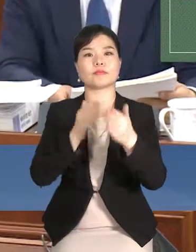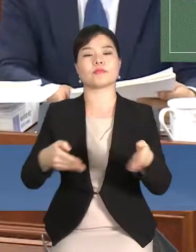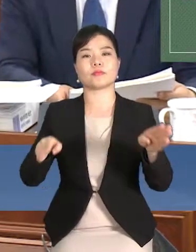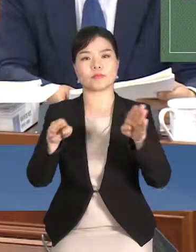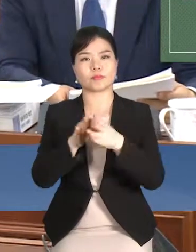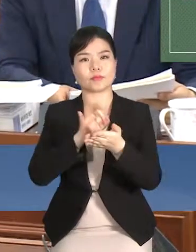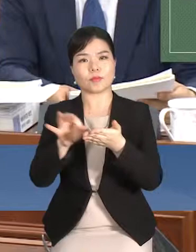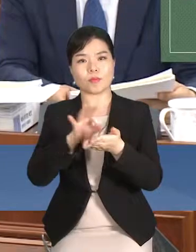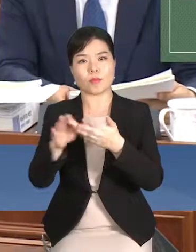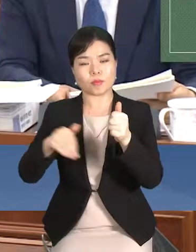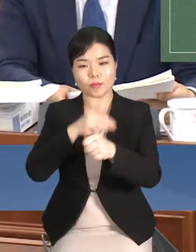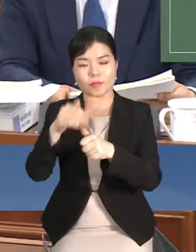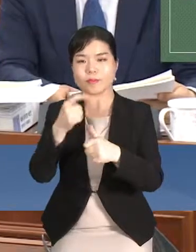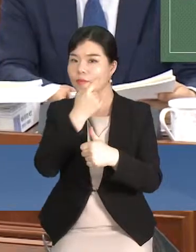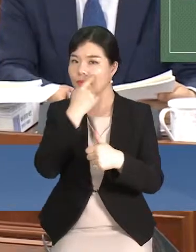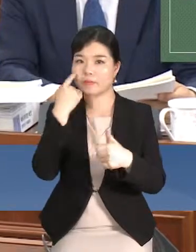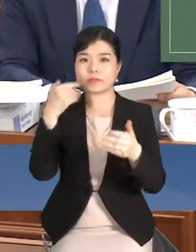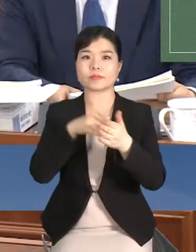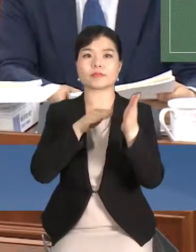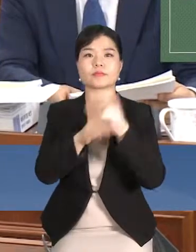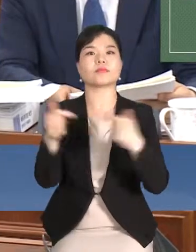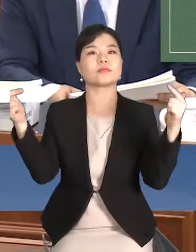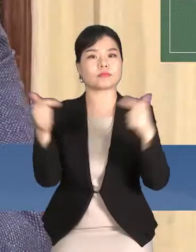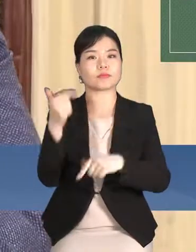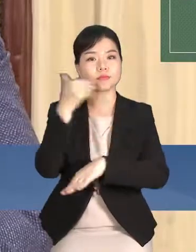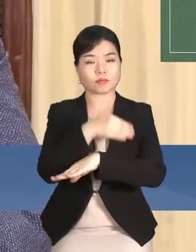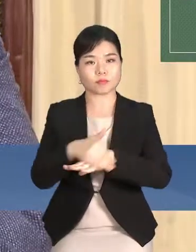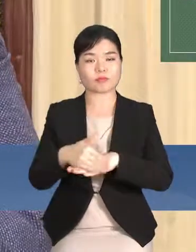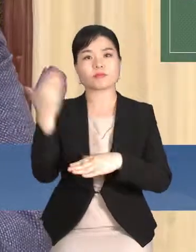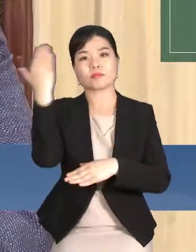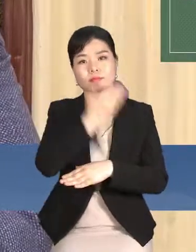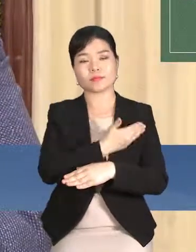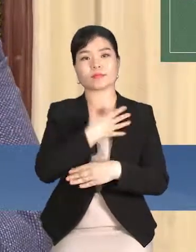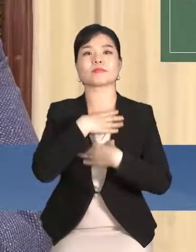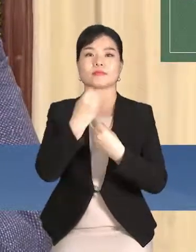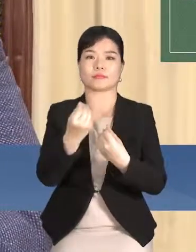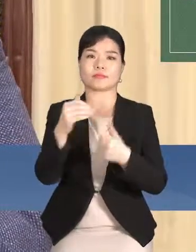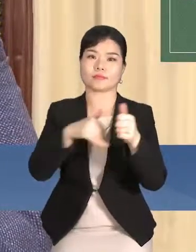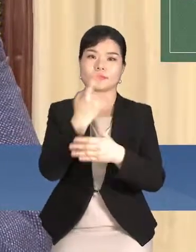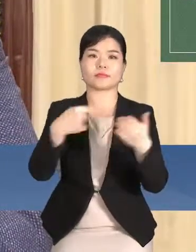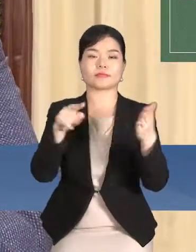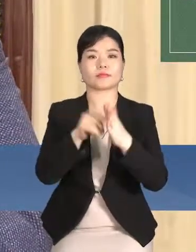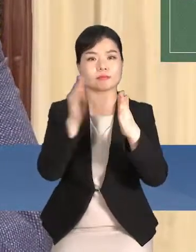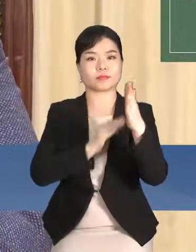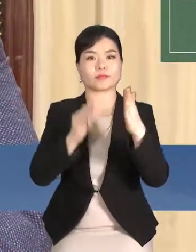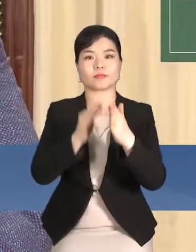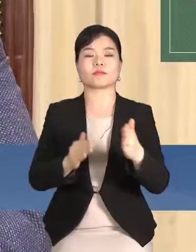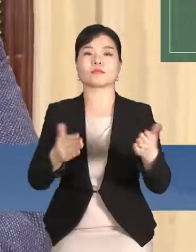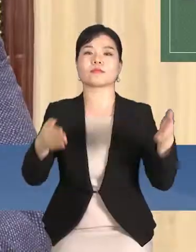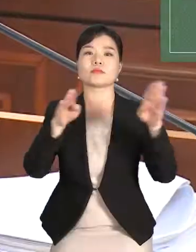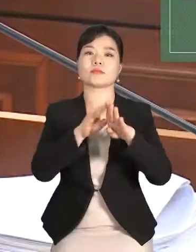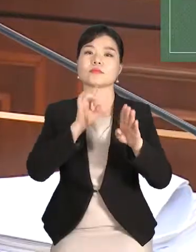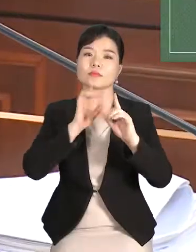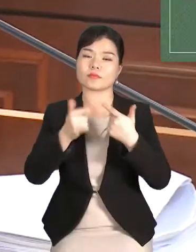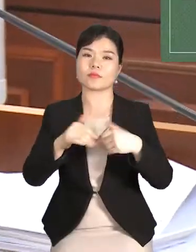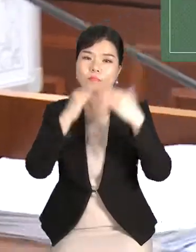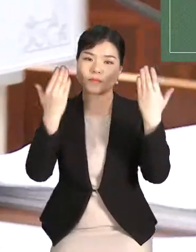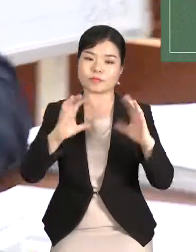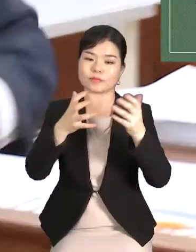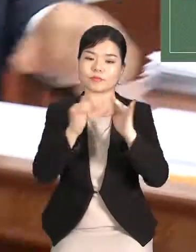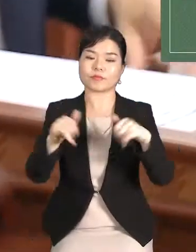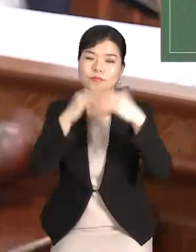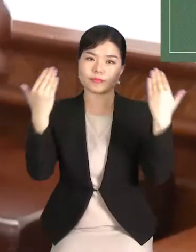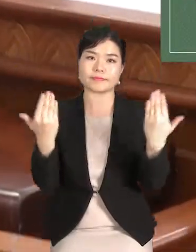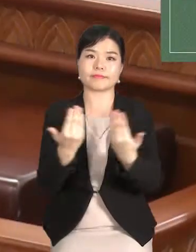실태를 조사해 저감하겠다는 것인데요. 깨끗하고 안전한 환경을 위해 공공기관뿐 아니라 국민 모두가